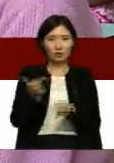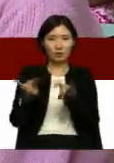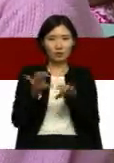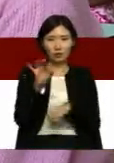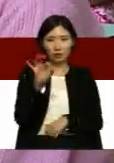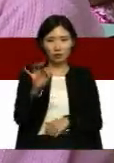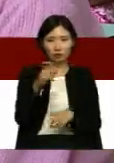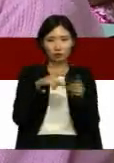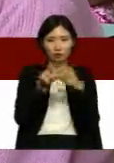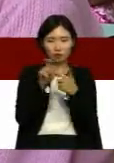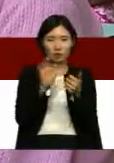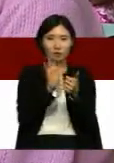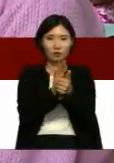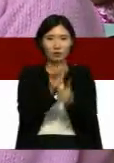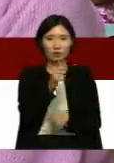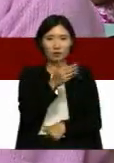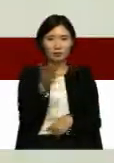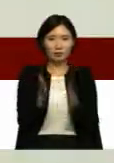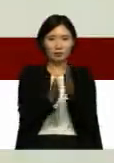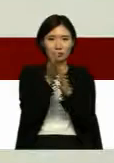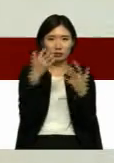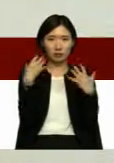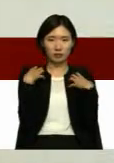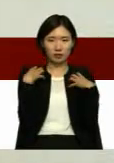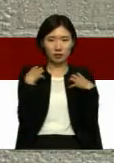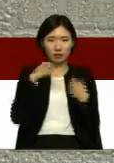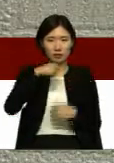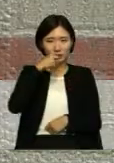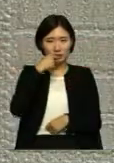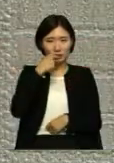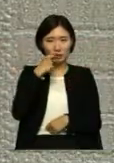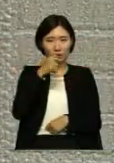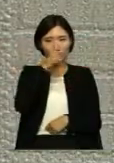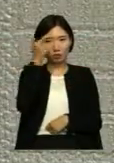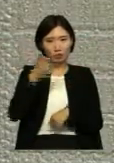전기요금을 추가로 지원하고 하남시청 내 구내식당을 오후